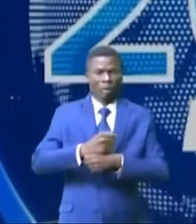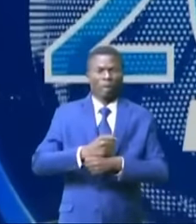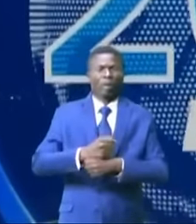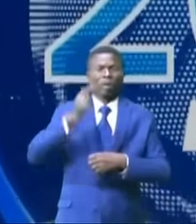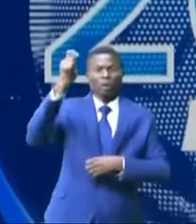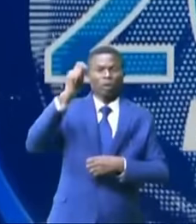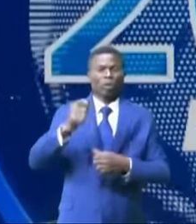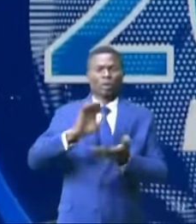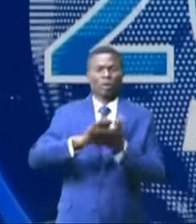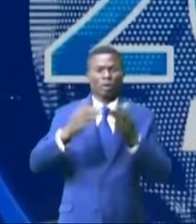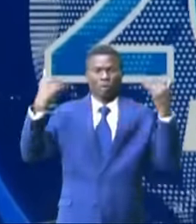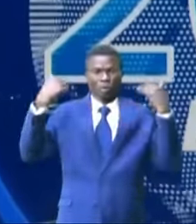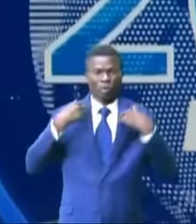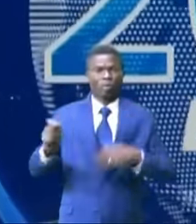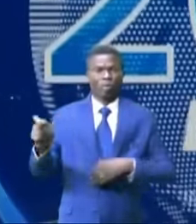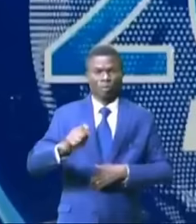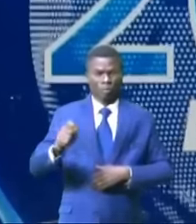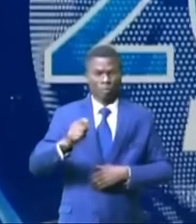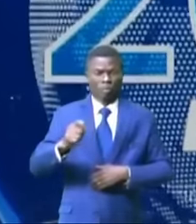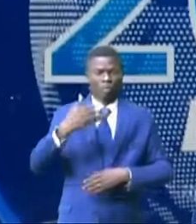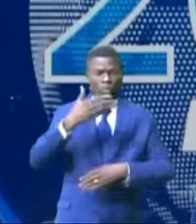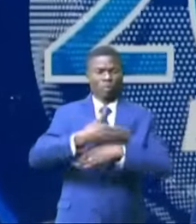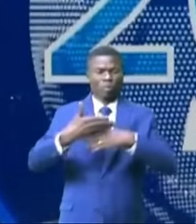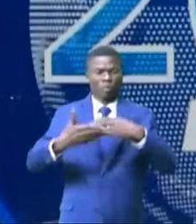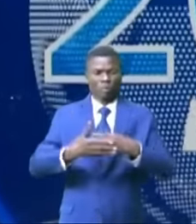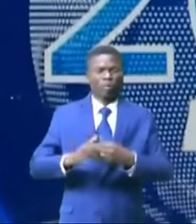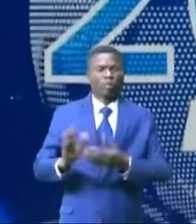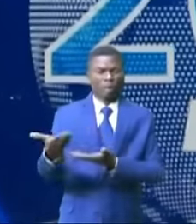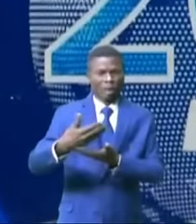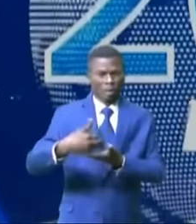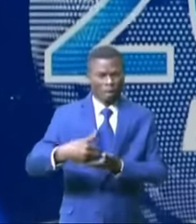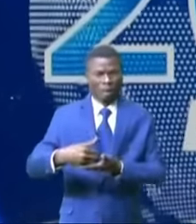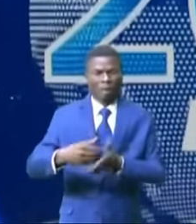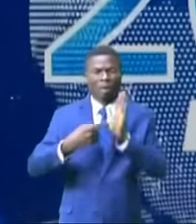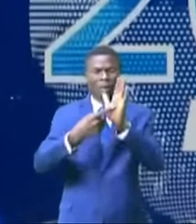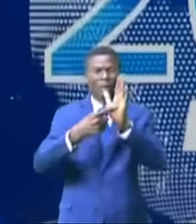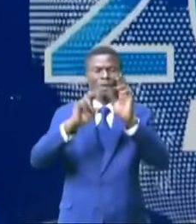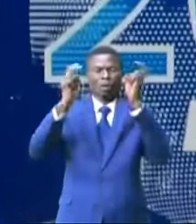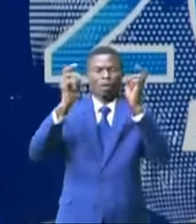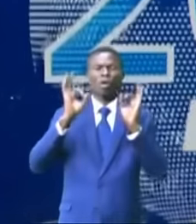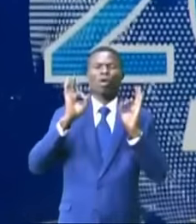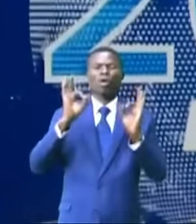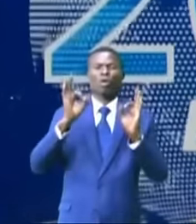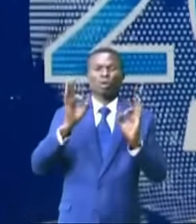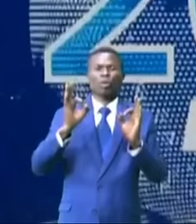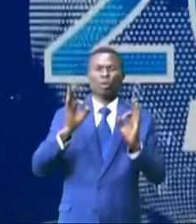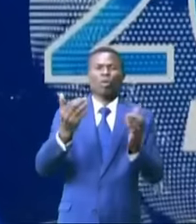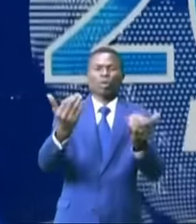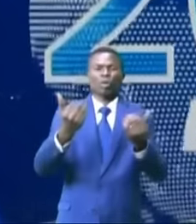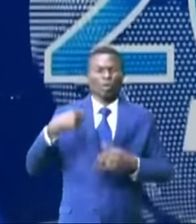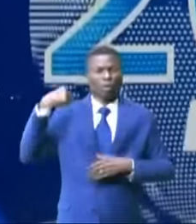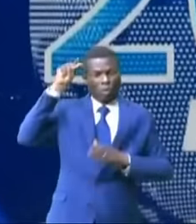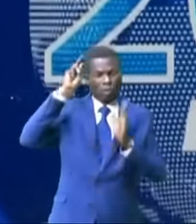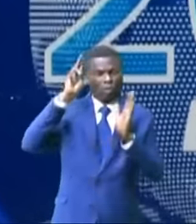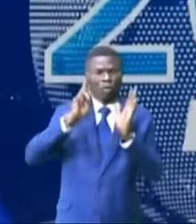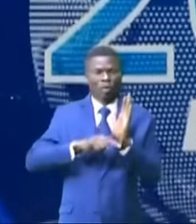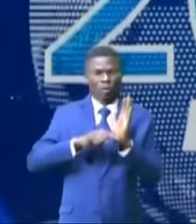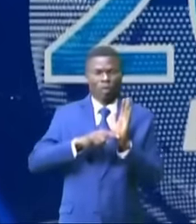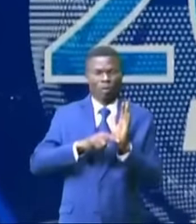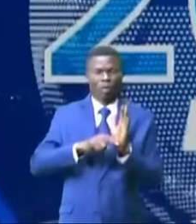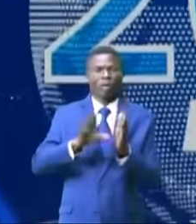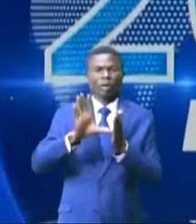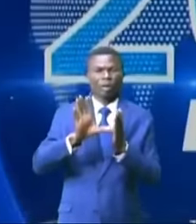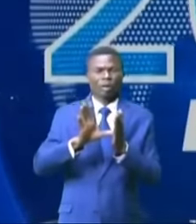siège. Aujourd'hui, le territoire se construit et reflète l'image de la modernité tant voulue par le gouvernement. Gaëtan